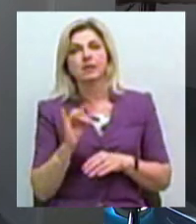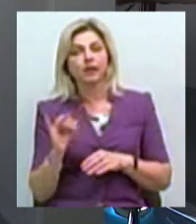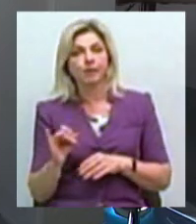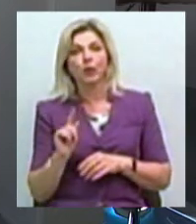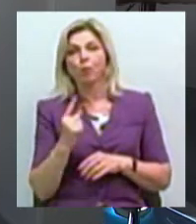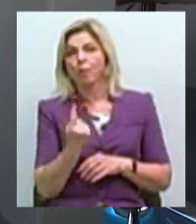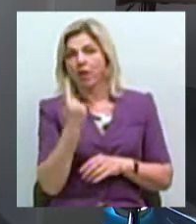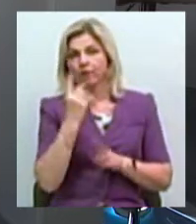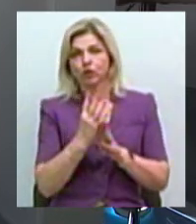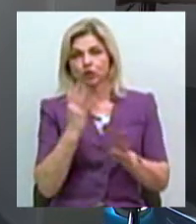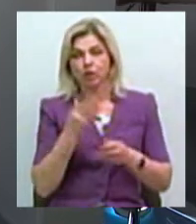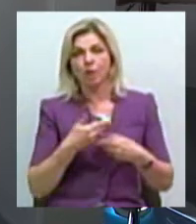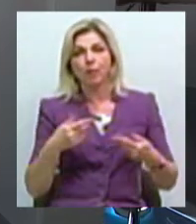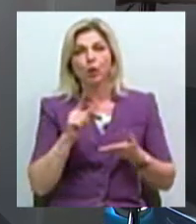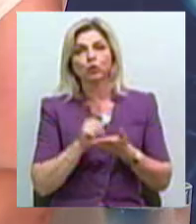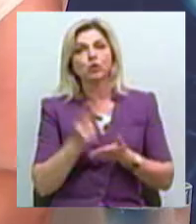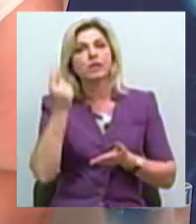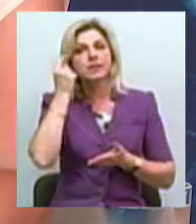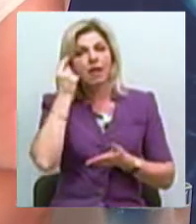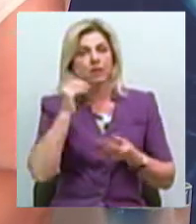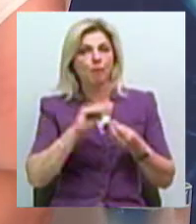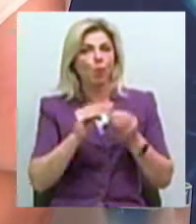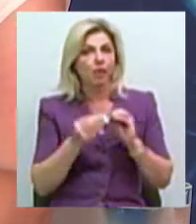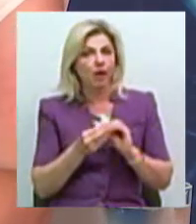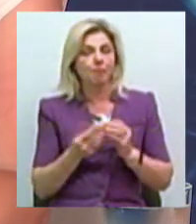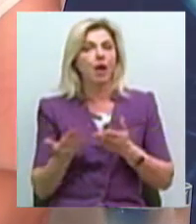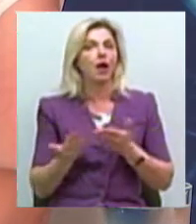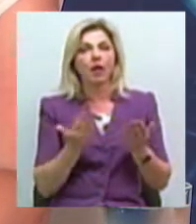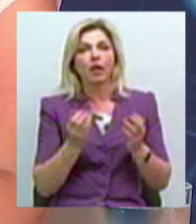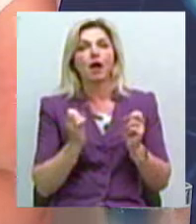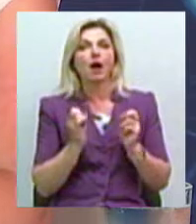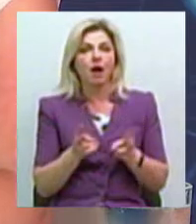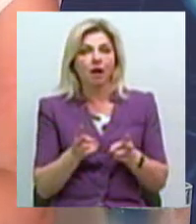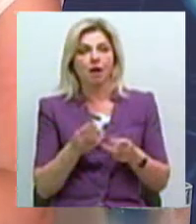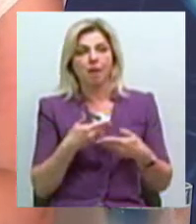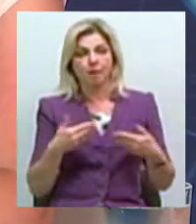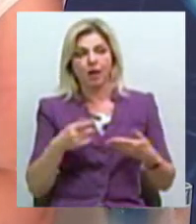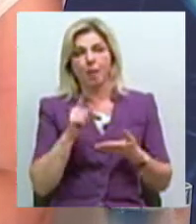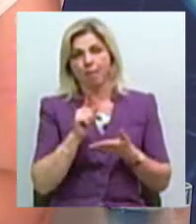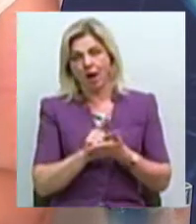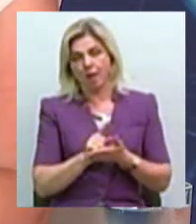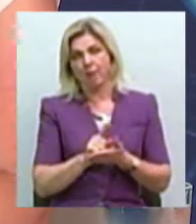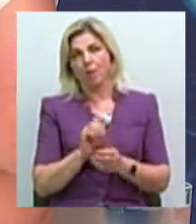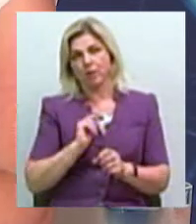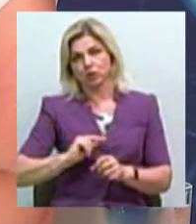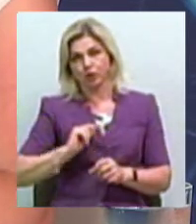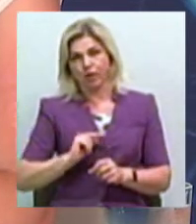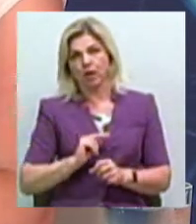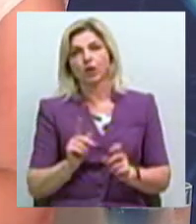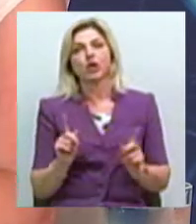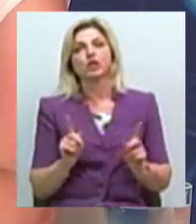чергу ми маємо знати, бути обізнані з цією проблемою, маємо знати, яким чином, як, і ми маємо працювати, да, як ми, чим ми